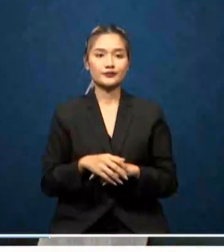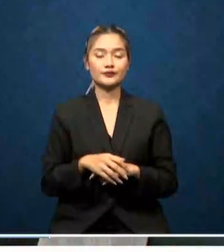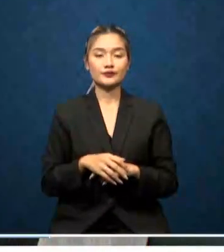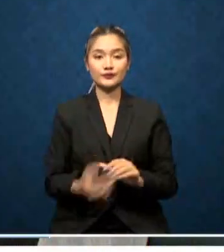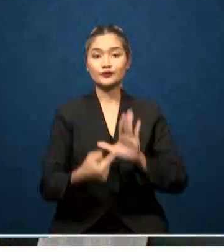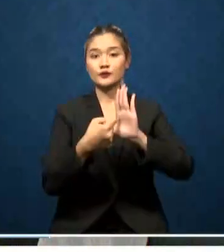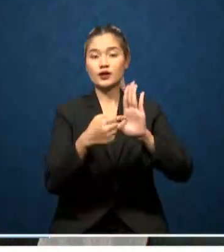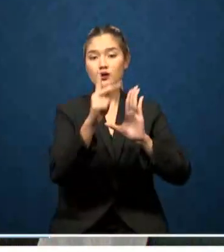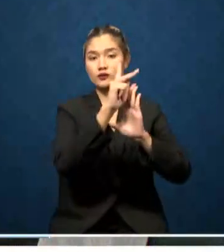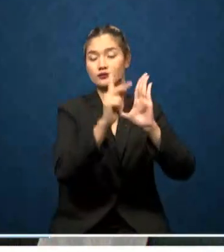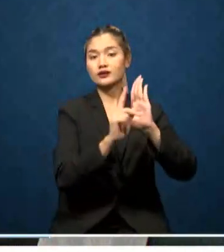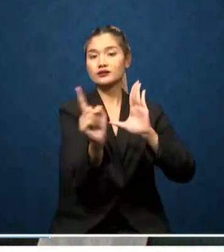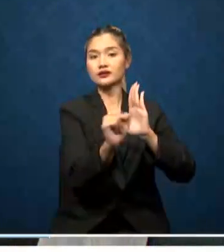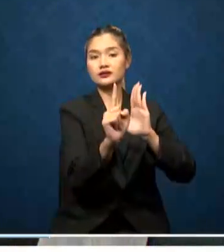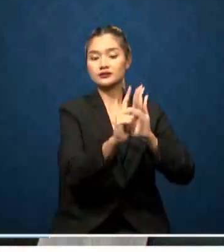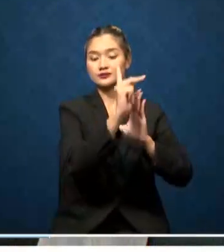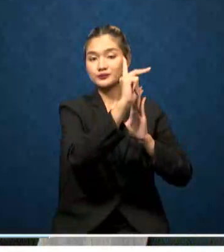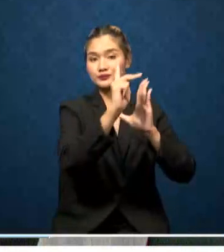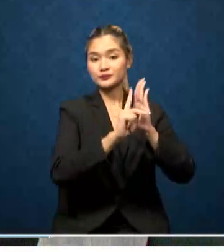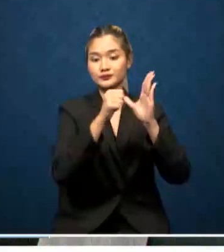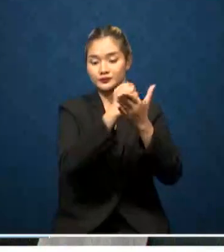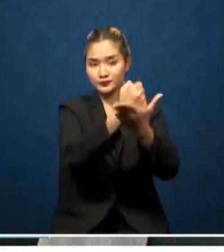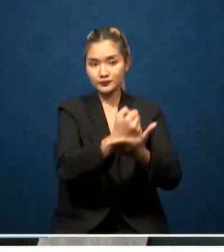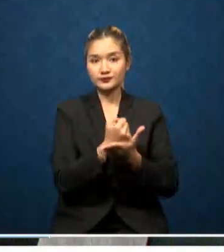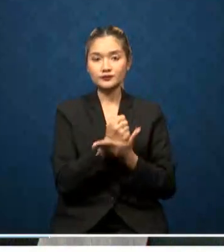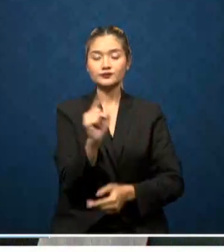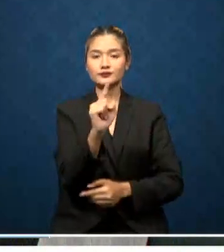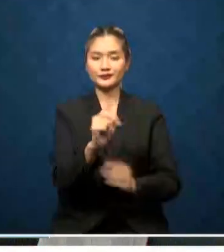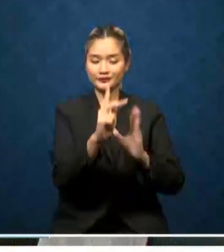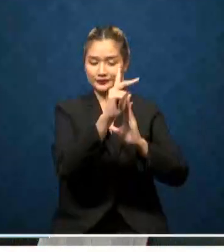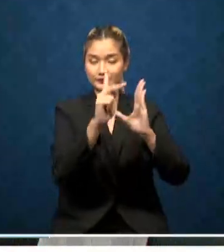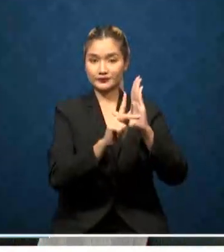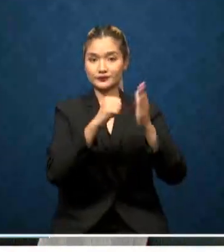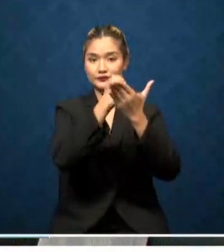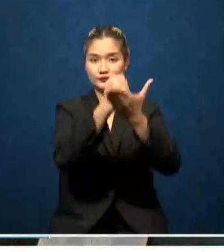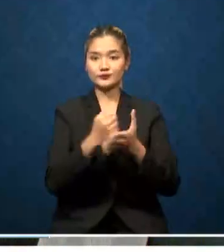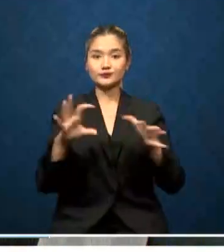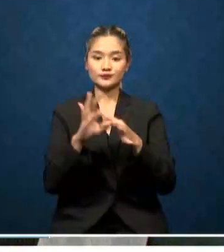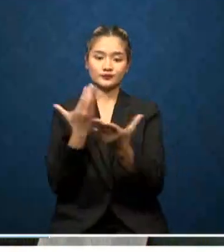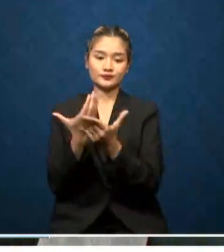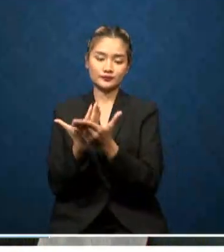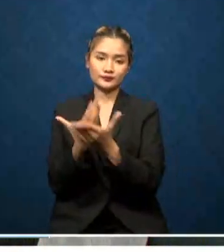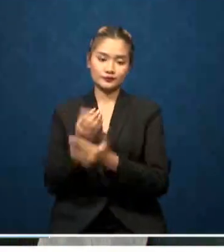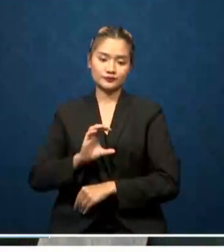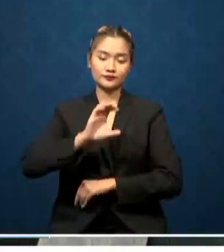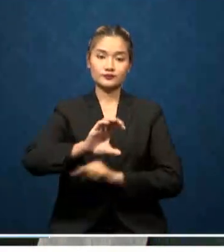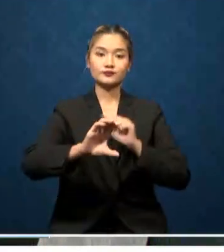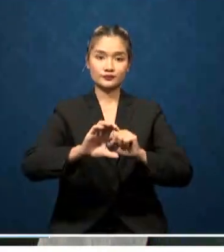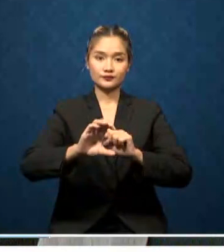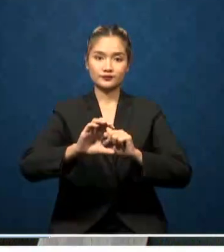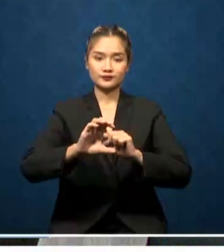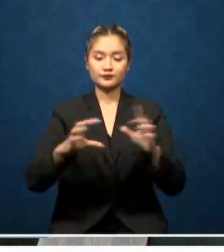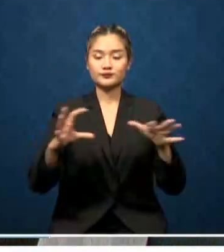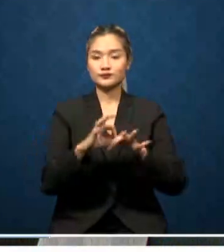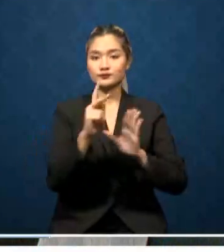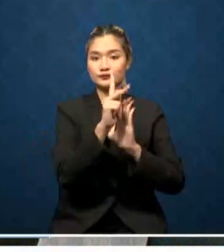ที่มีความสำคัญอีกอันหนึ่งซึ่งจะช่วยเกี่ยวกับเรื่องการ ลงทุนต่างๆนะก็คือเรื่องกฎหมายอำนวยความ